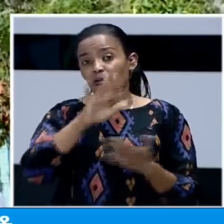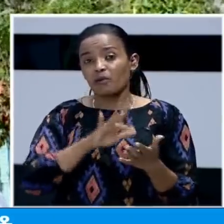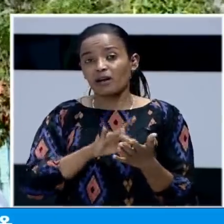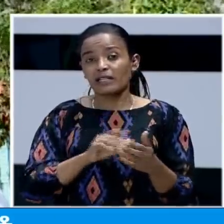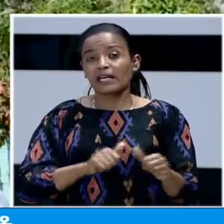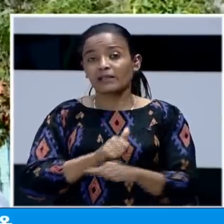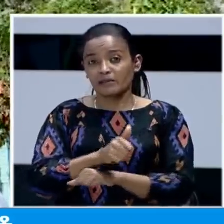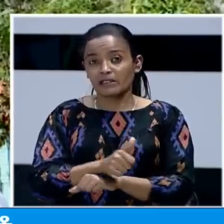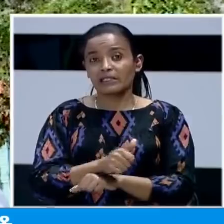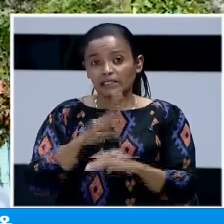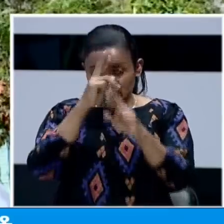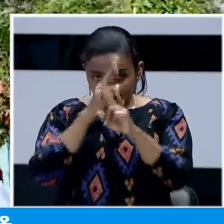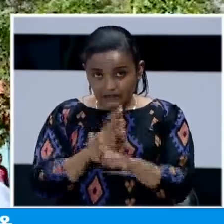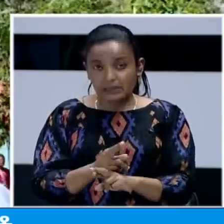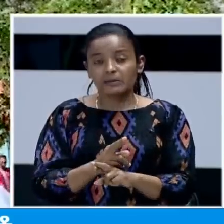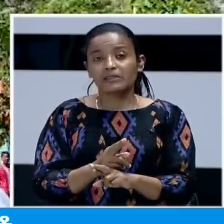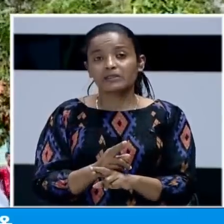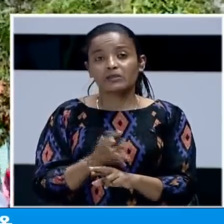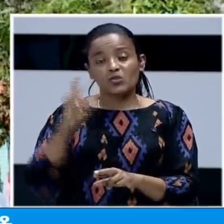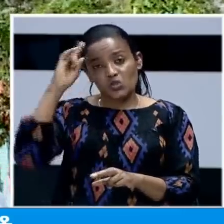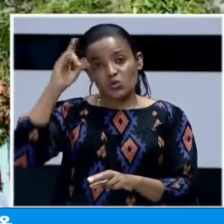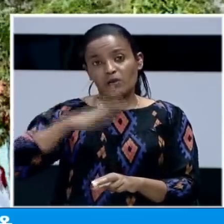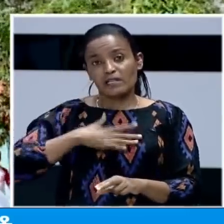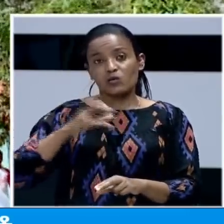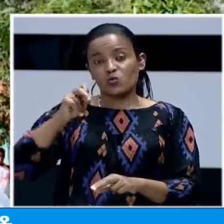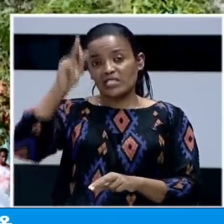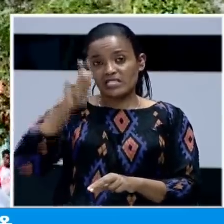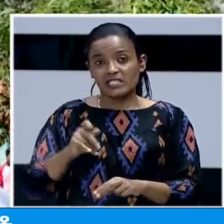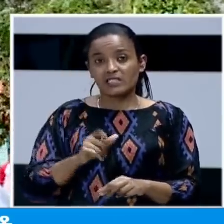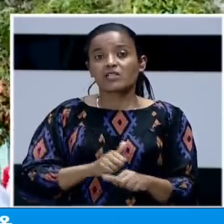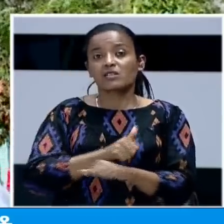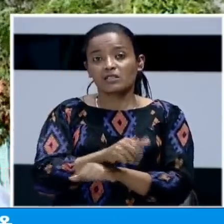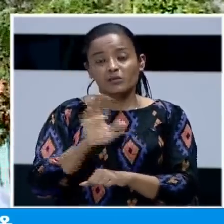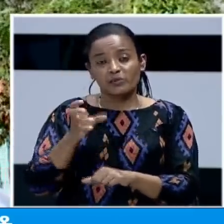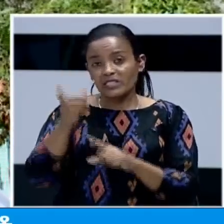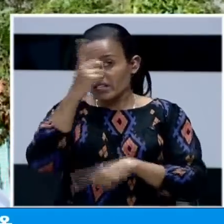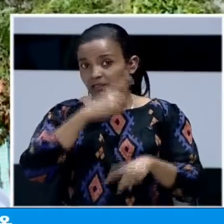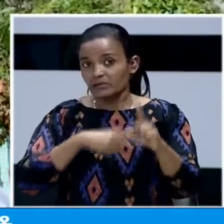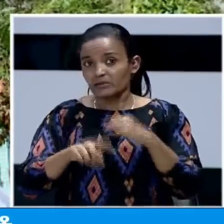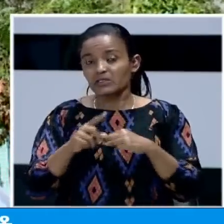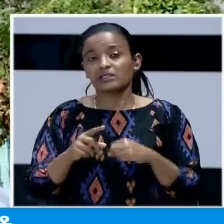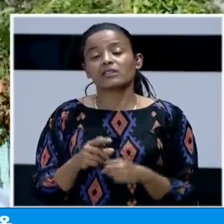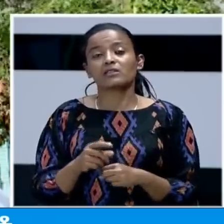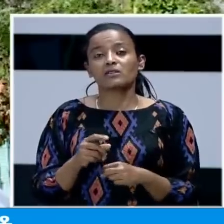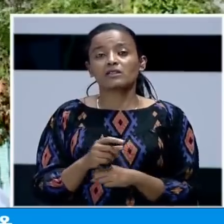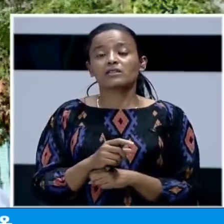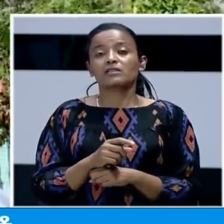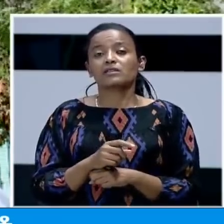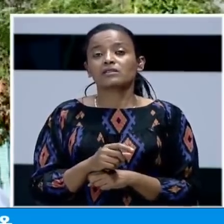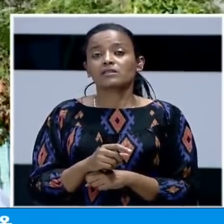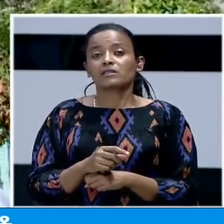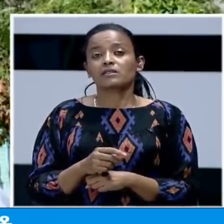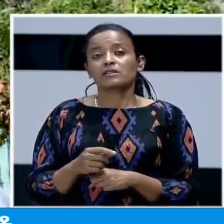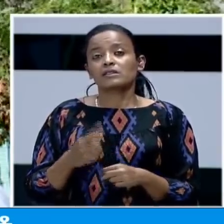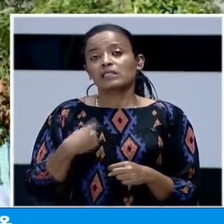طرعنا تخاور زوانا لنيريل تخاور وردنا لنيريو طرعنا ميدا يمسعنا تمثلنا تغيرنهما لينا